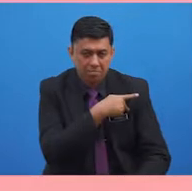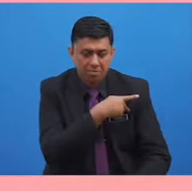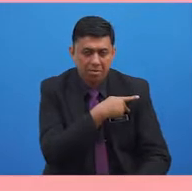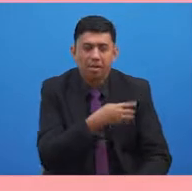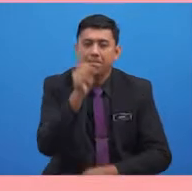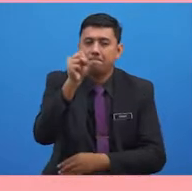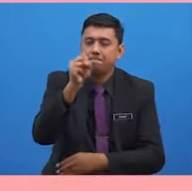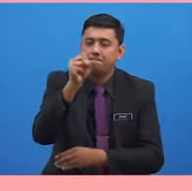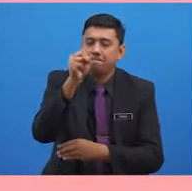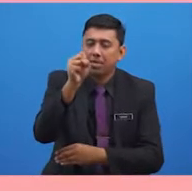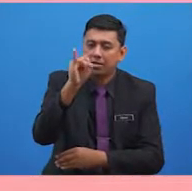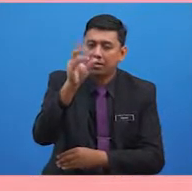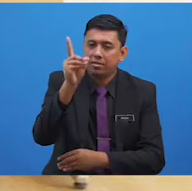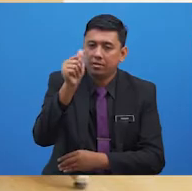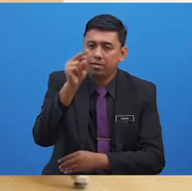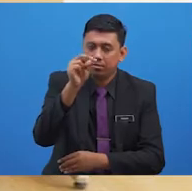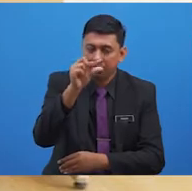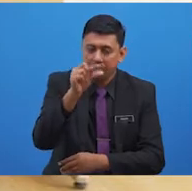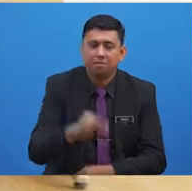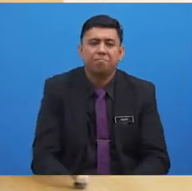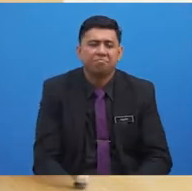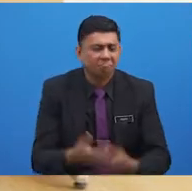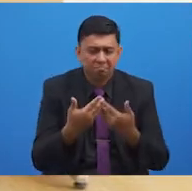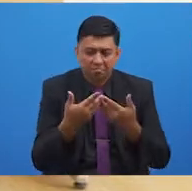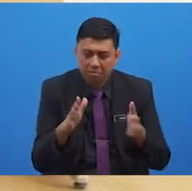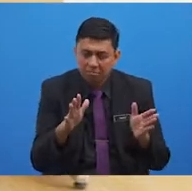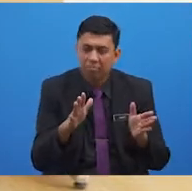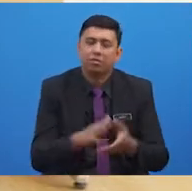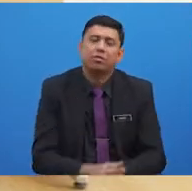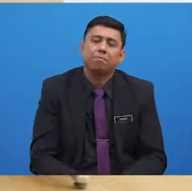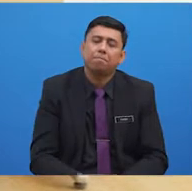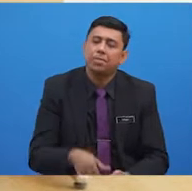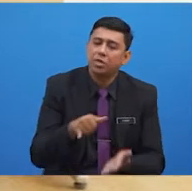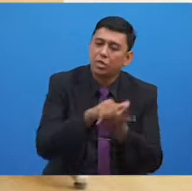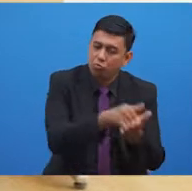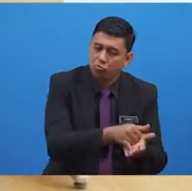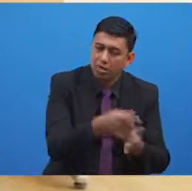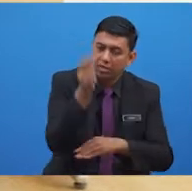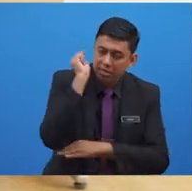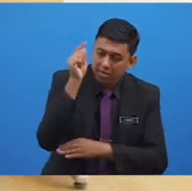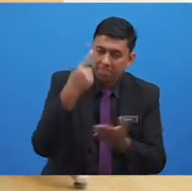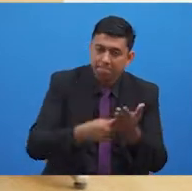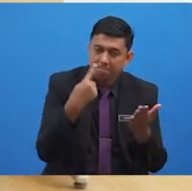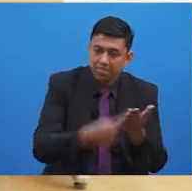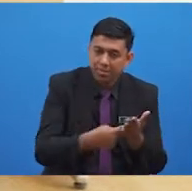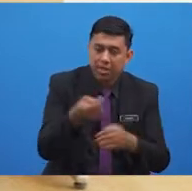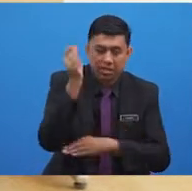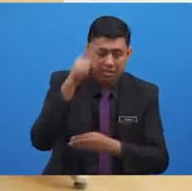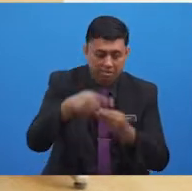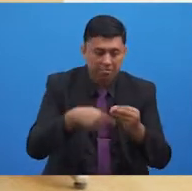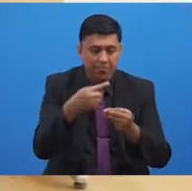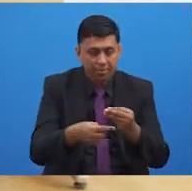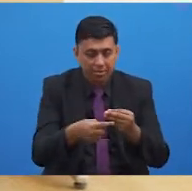akan mula bersidang. Baiklah para pelajar, begitulah tadi perbincangan kita